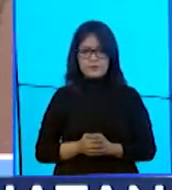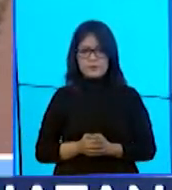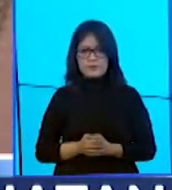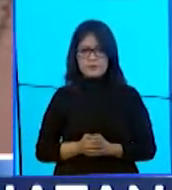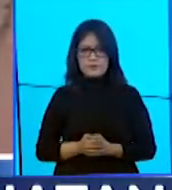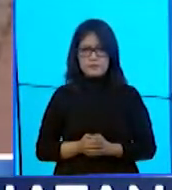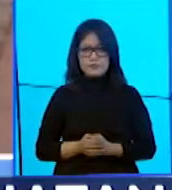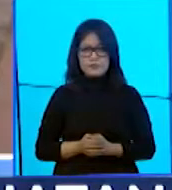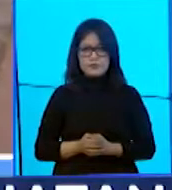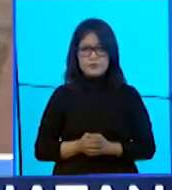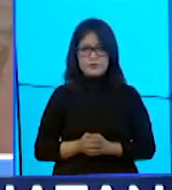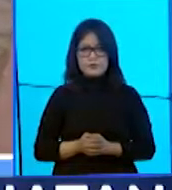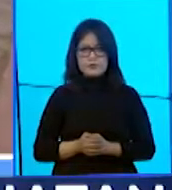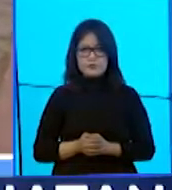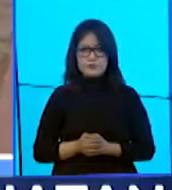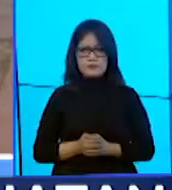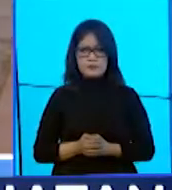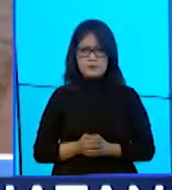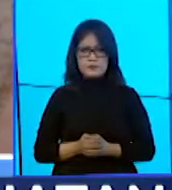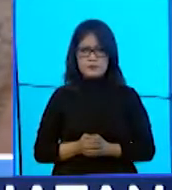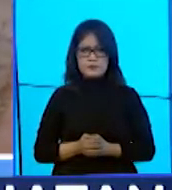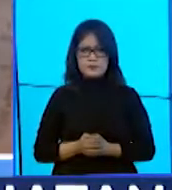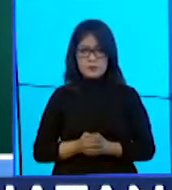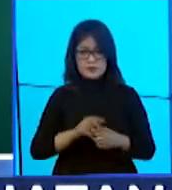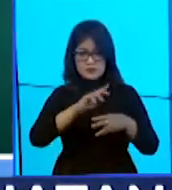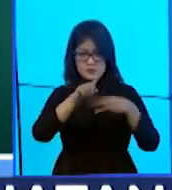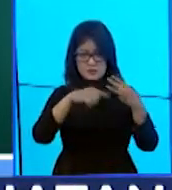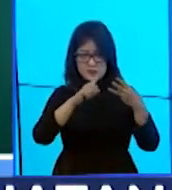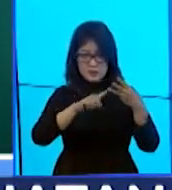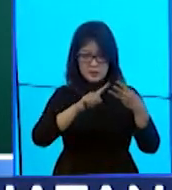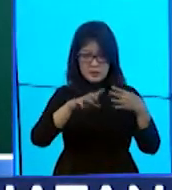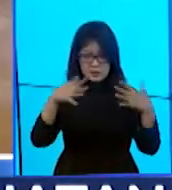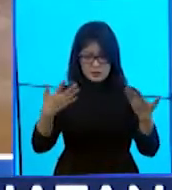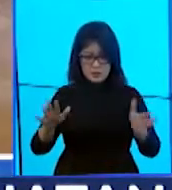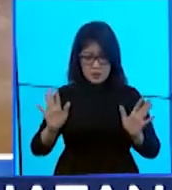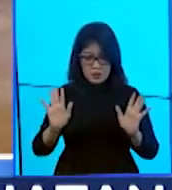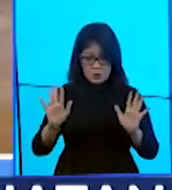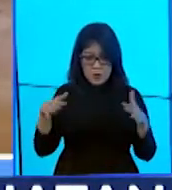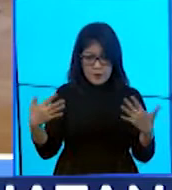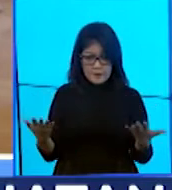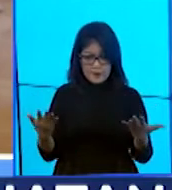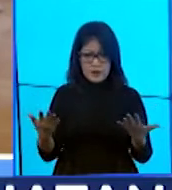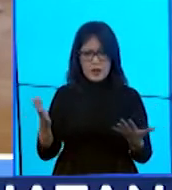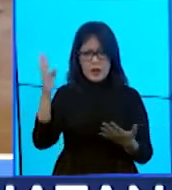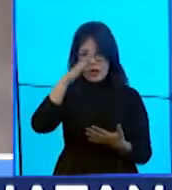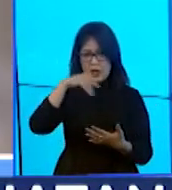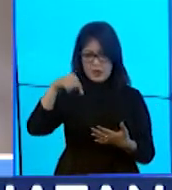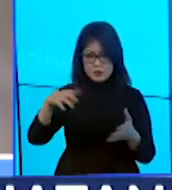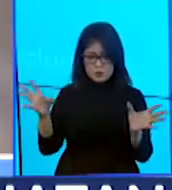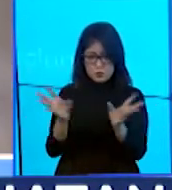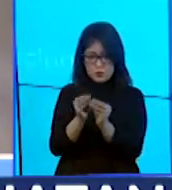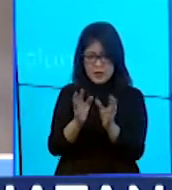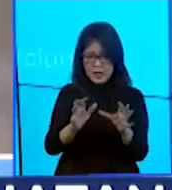sekolah maupun saat hendak pulang ke rumah. Kemudian selain daripada itu, untuk hari ini hanya ada 4 kelas saja